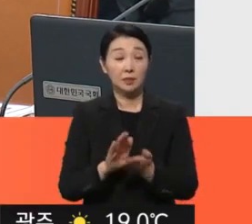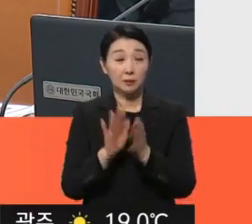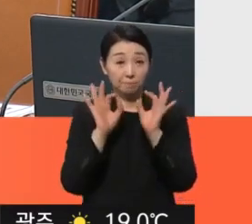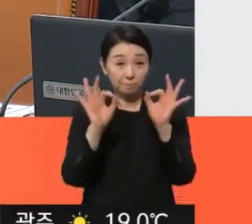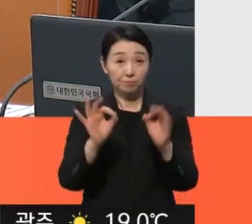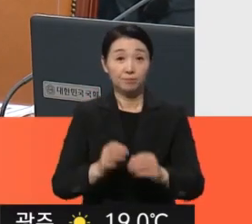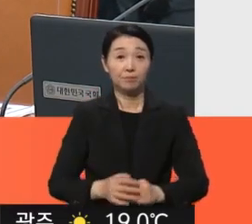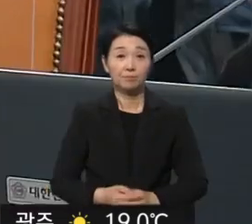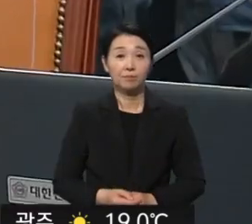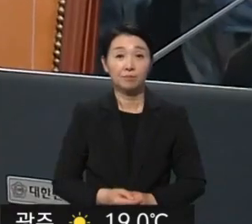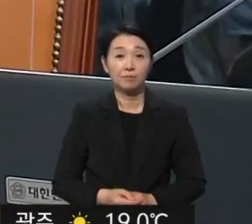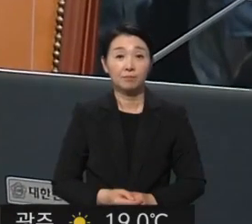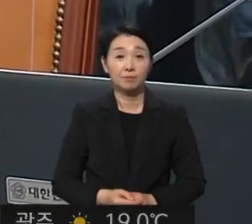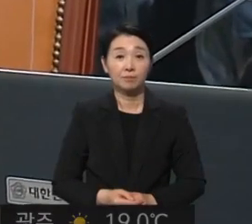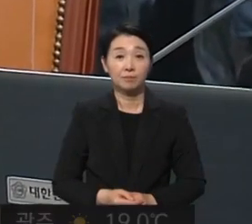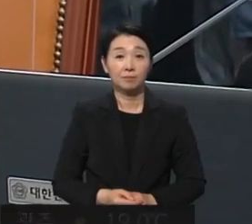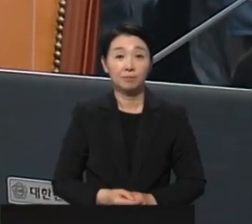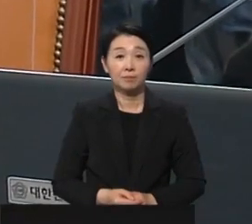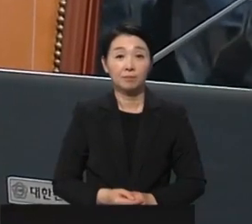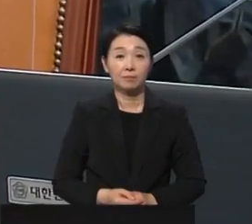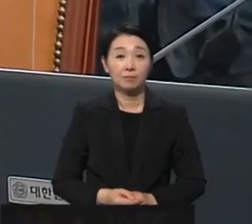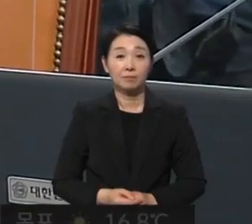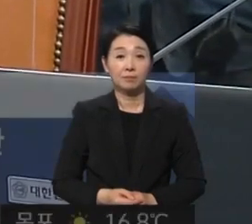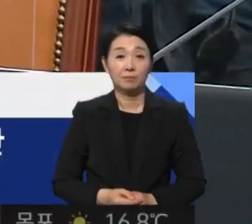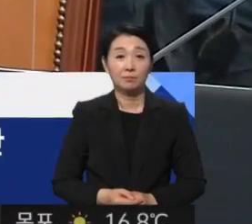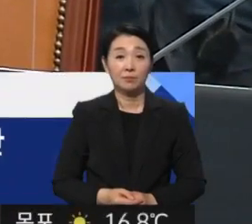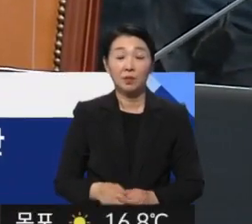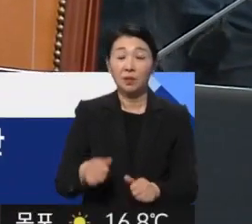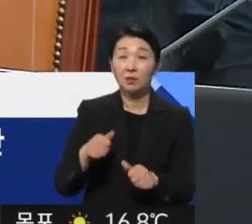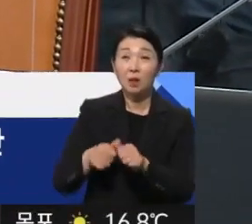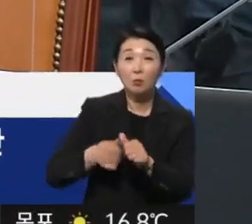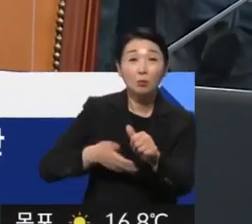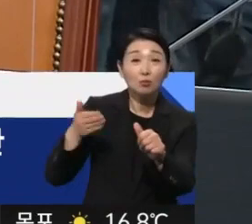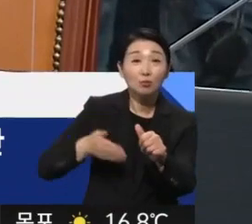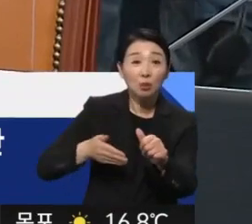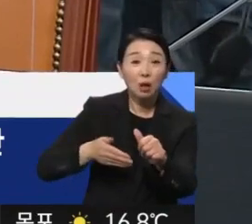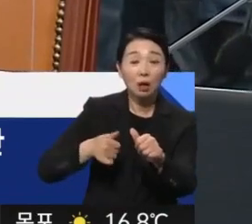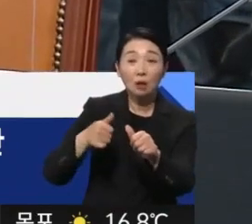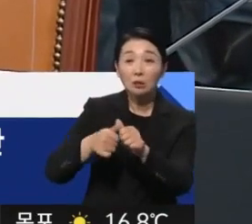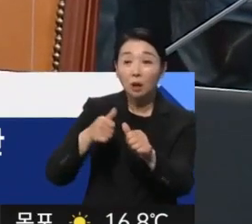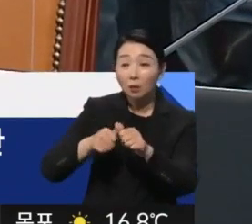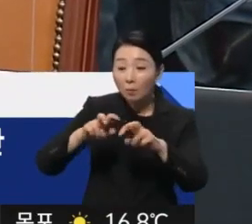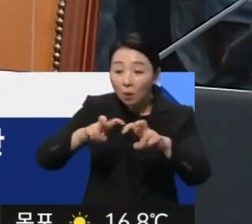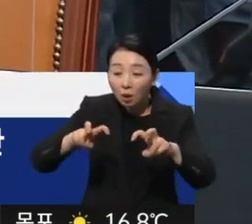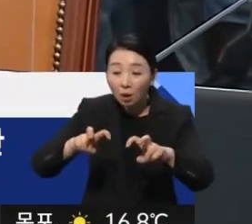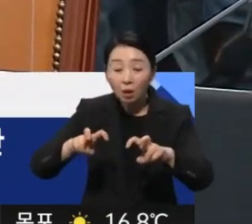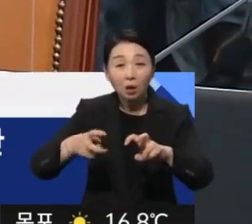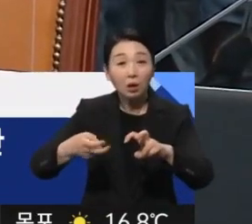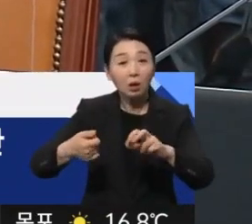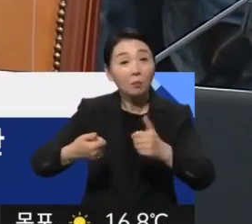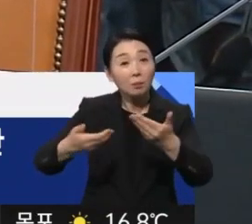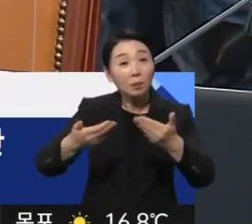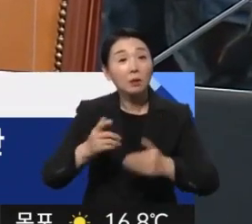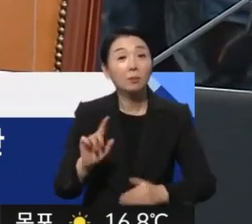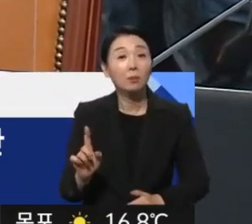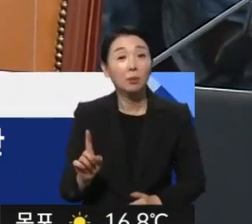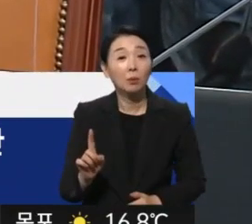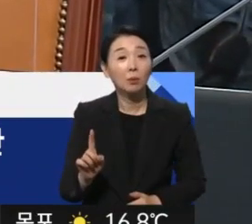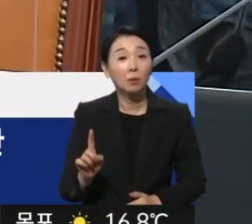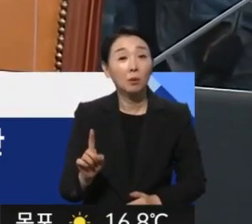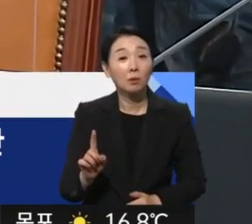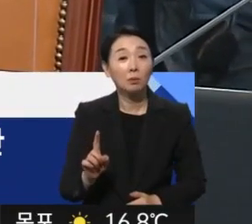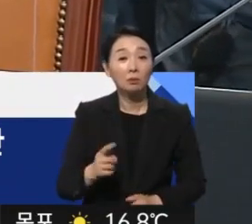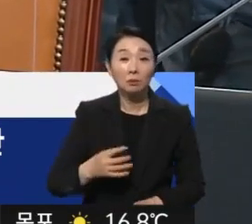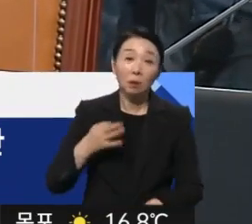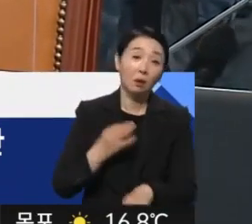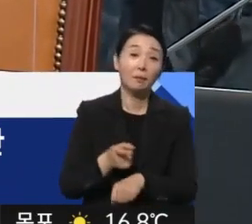들어보시죠 자문을 어떻게 구했고 어디서 구했고 어떻게 자문을 받았는지에 대한